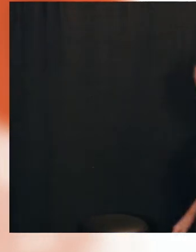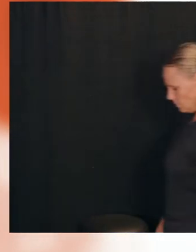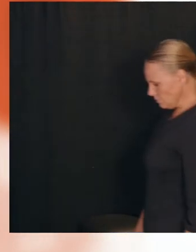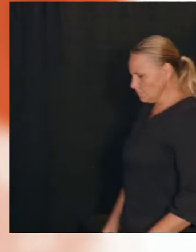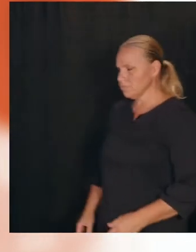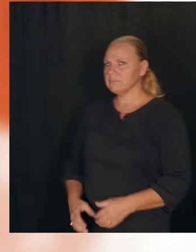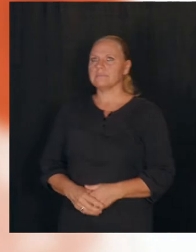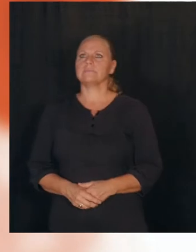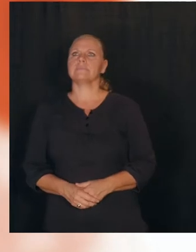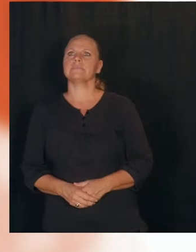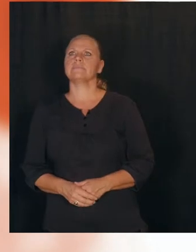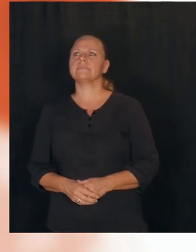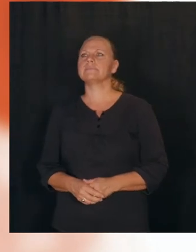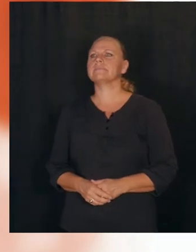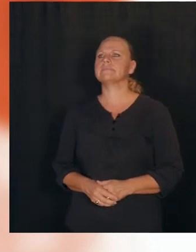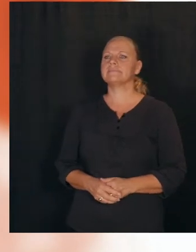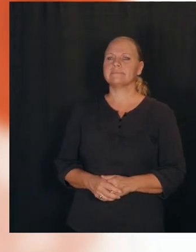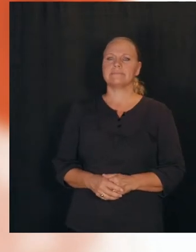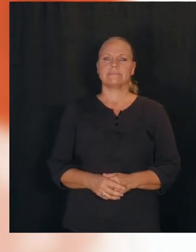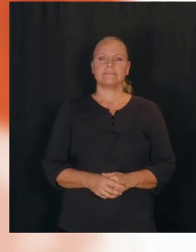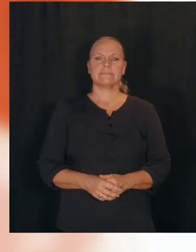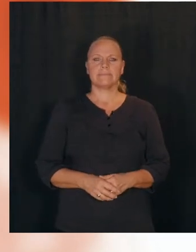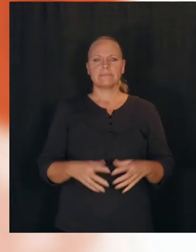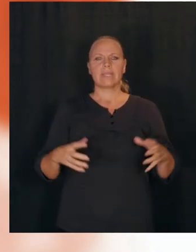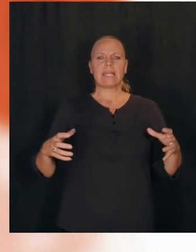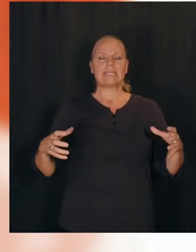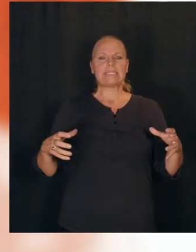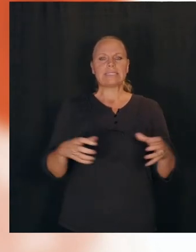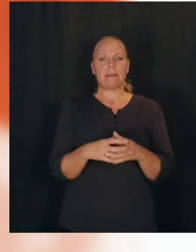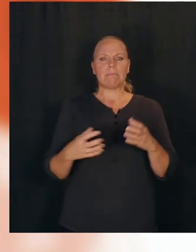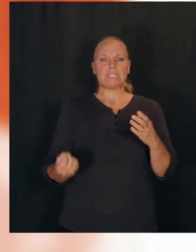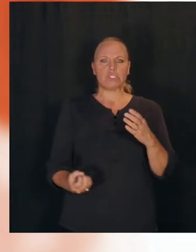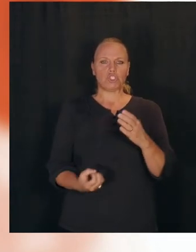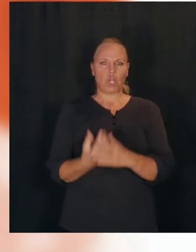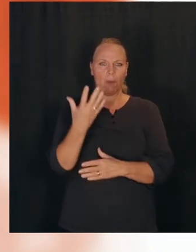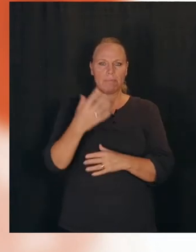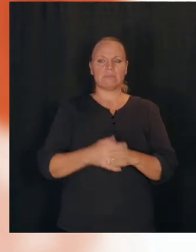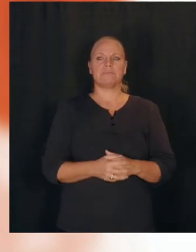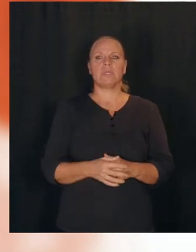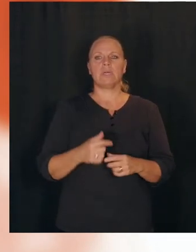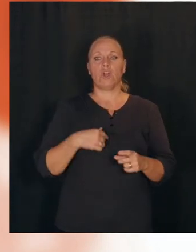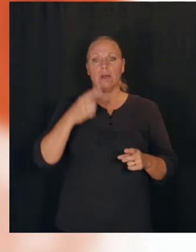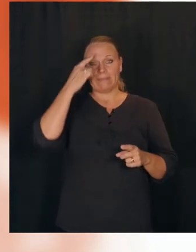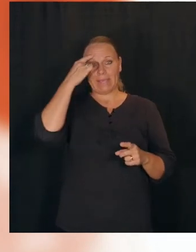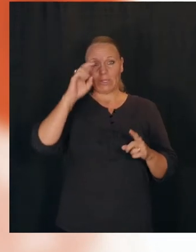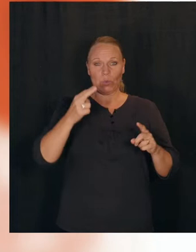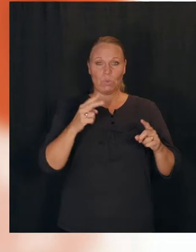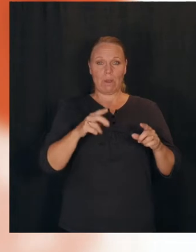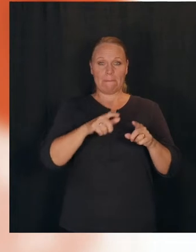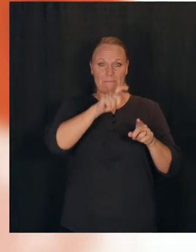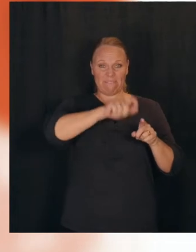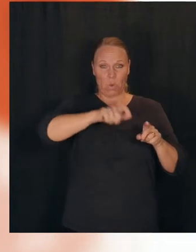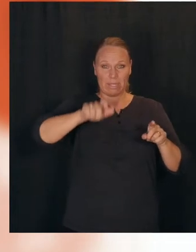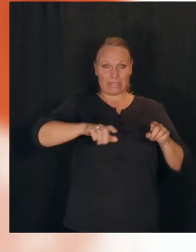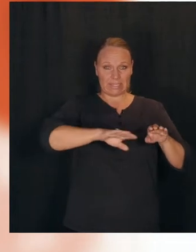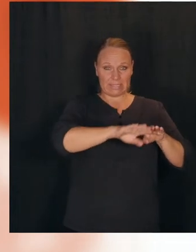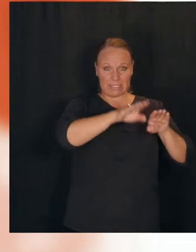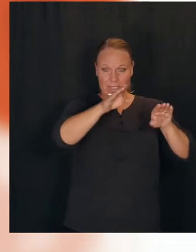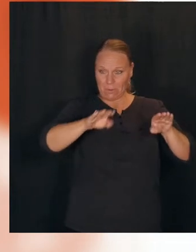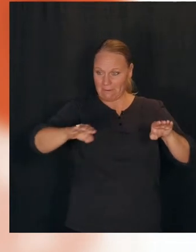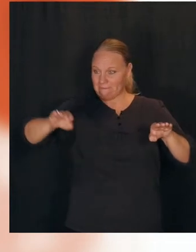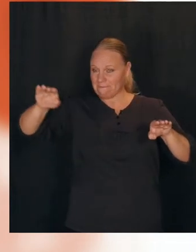Jag har med en bild här på en slags tänkt befolkningskurva. Det är ju en förenkling som så